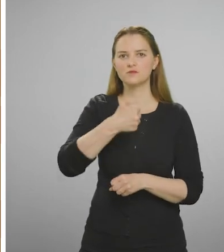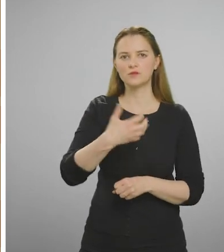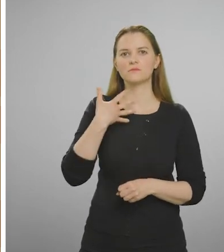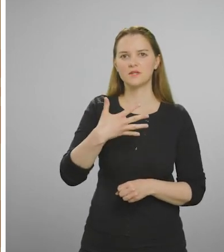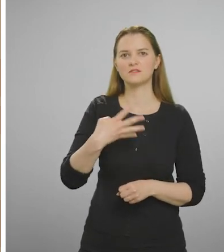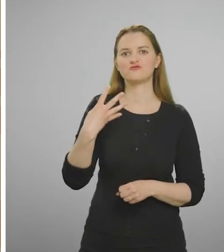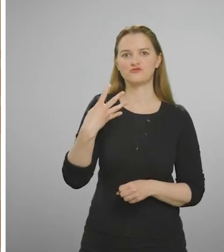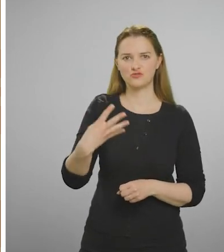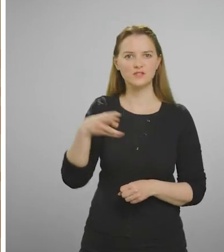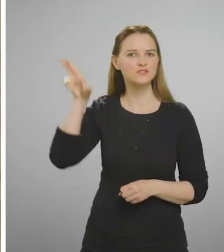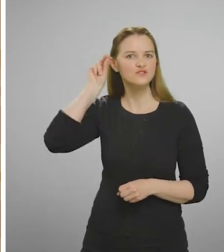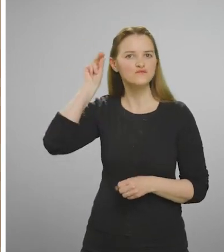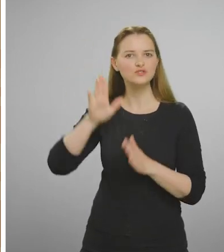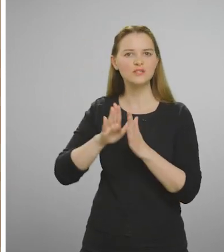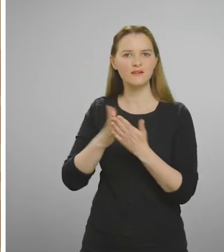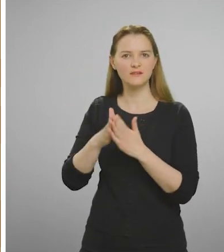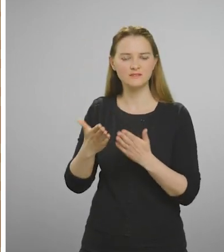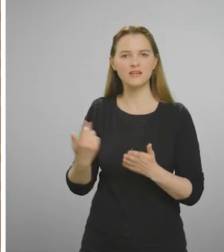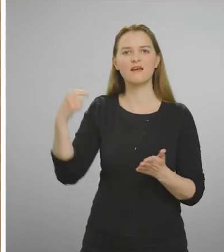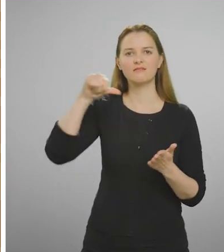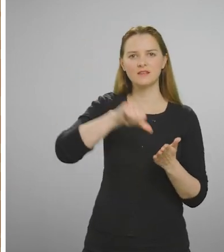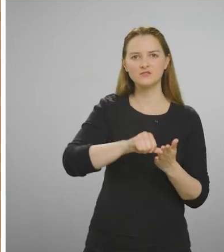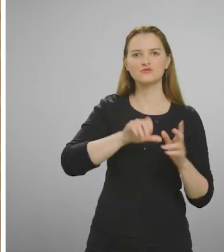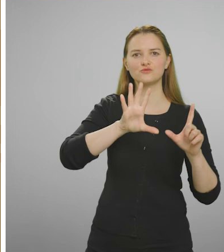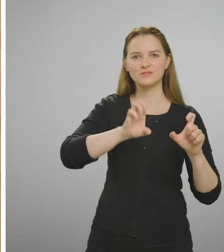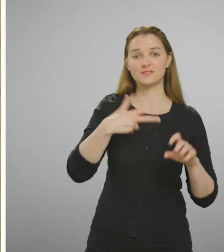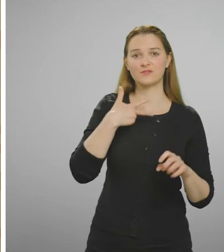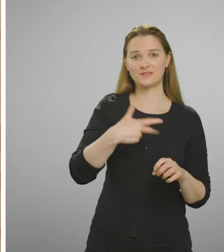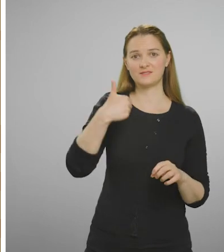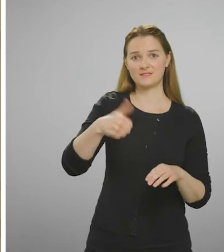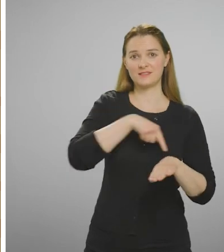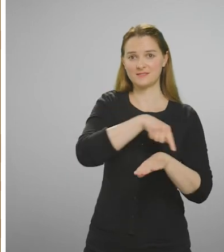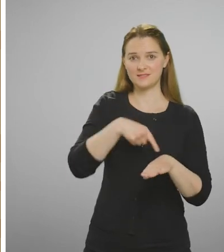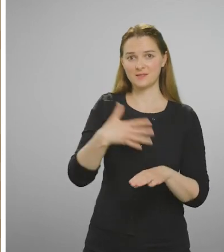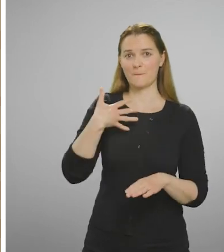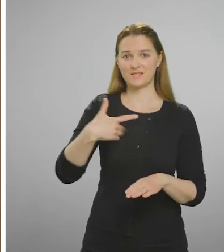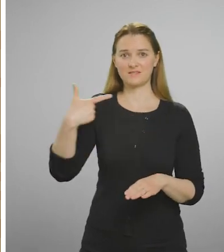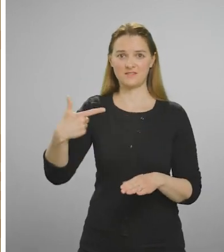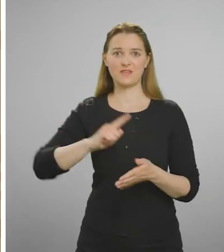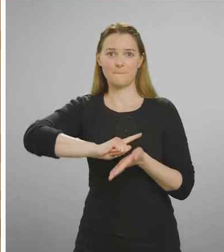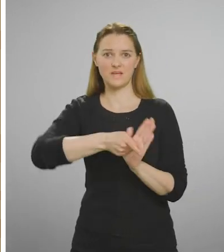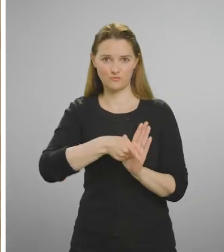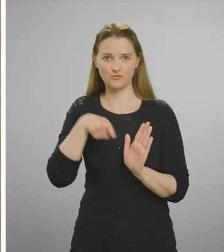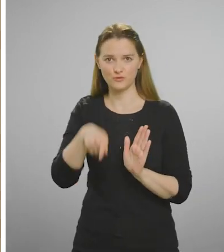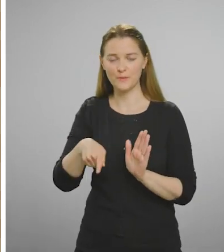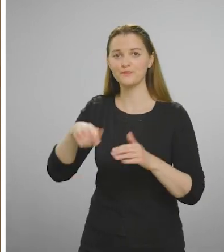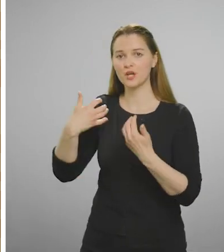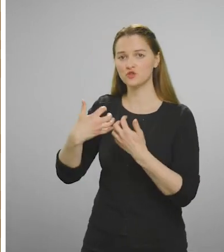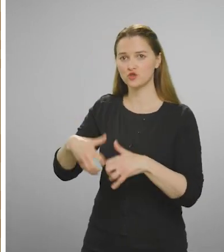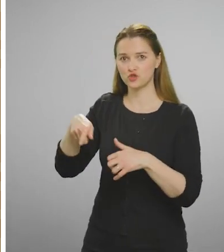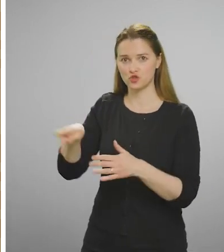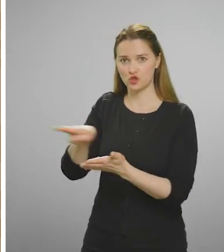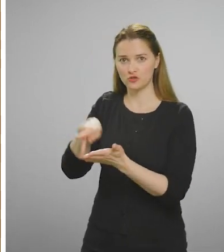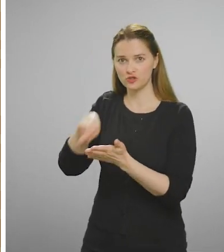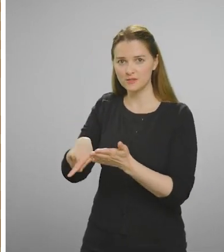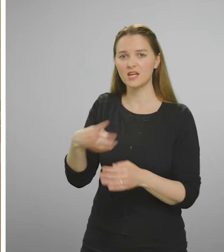su 154 zvučne knjige u trajanju od 1731 sat i 52 minute. U